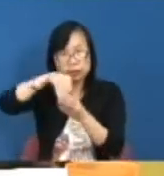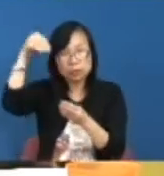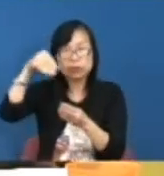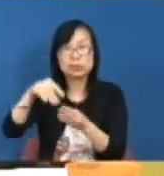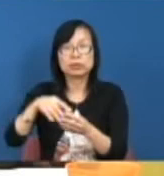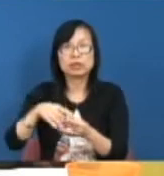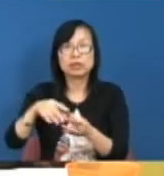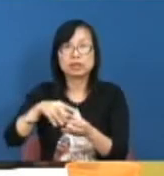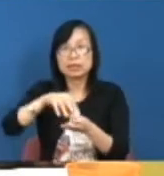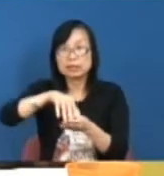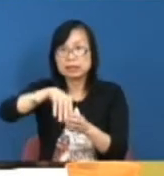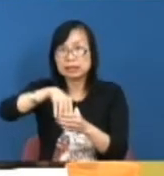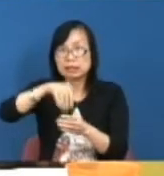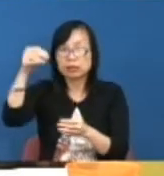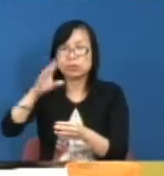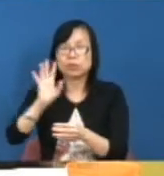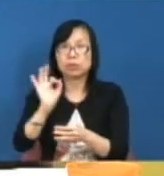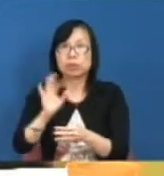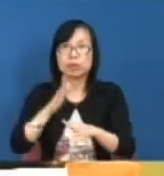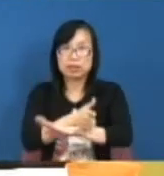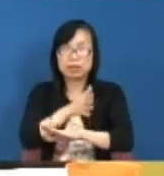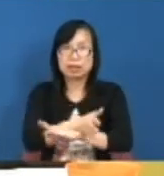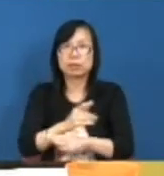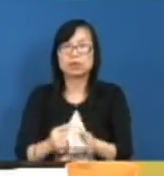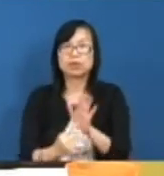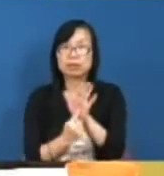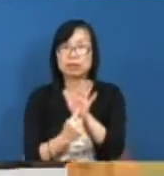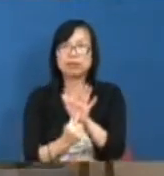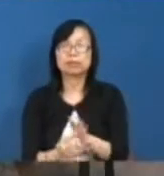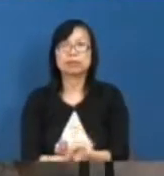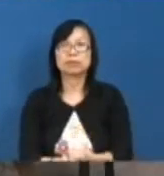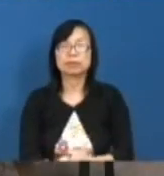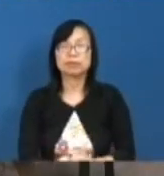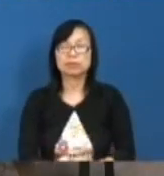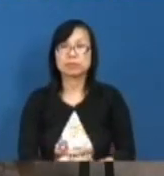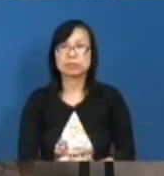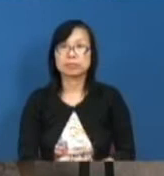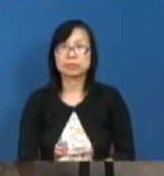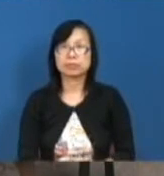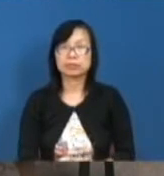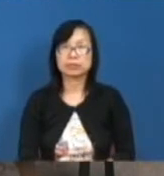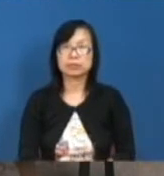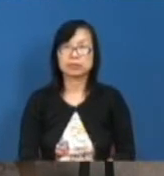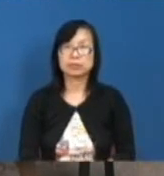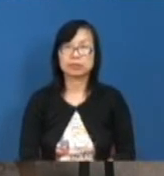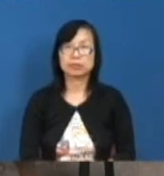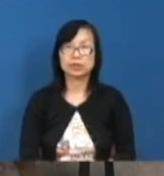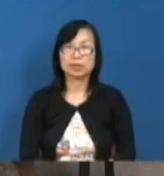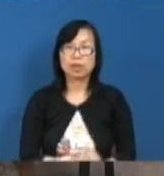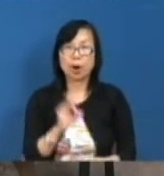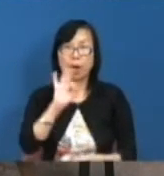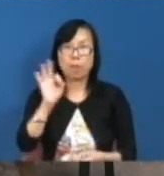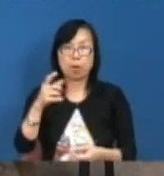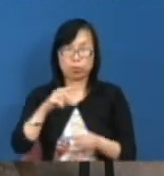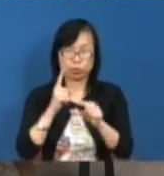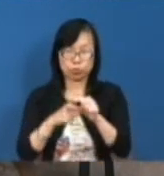唔好意思，抽象，你冇社會嘅脈絡咁樣，冇社會嘅矛盾。 context 咯，冇咗 context。 冇嘅咩 ？context 係咪啊？你冇共產